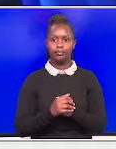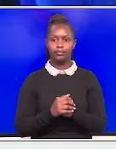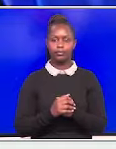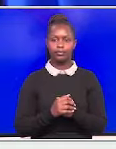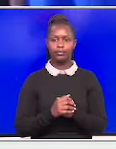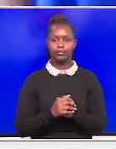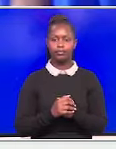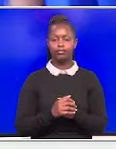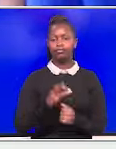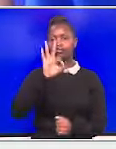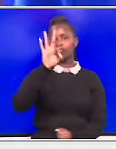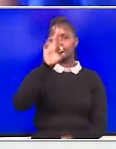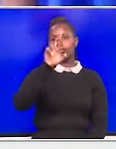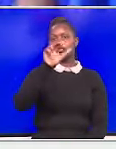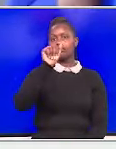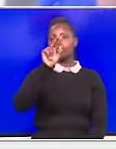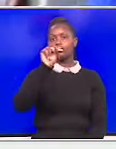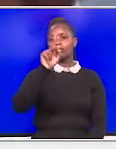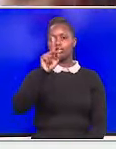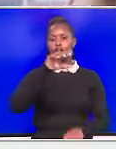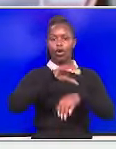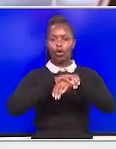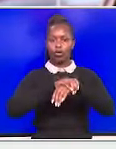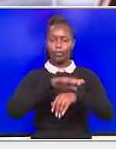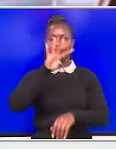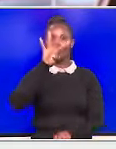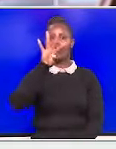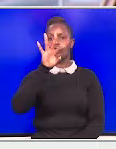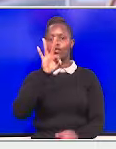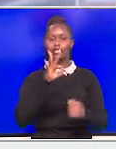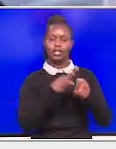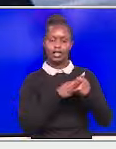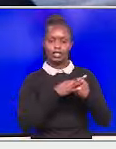Mshindani wake Frank Habineza alipata kura